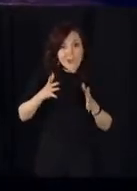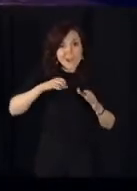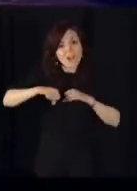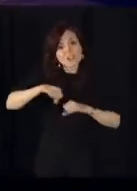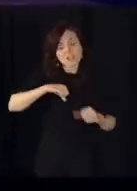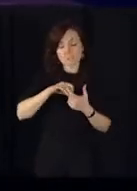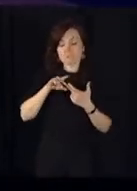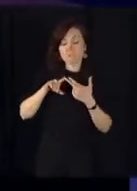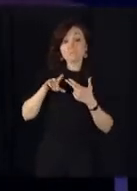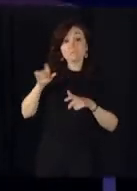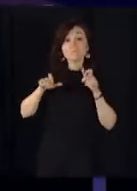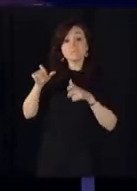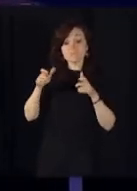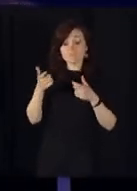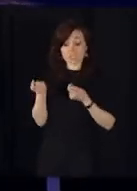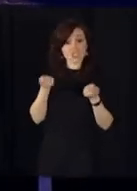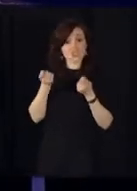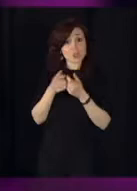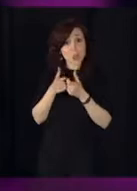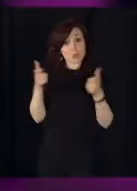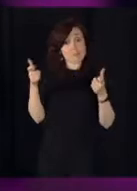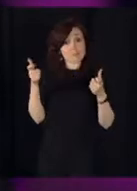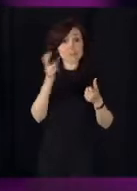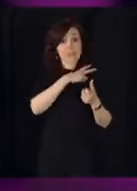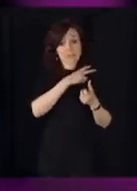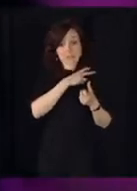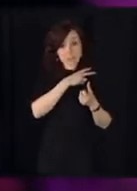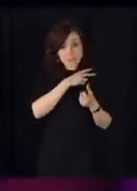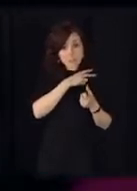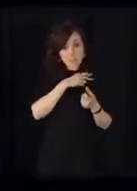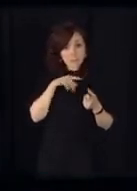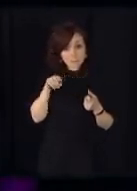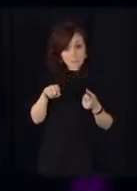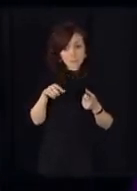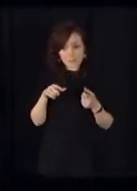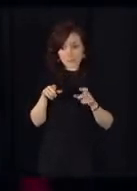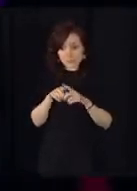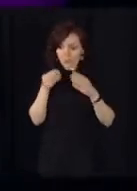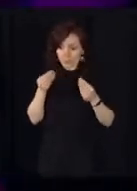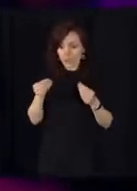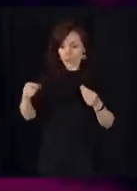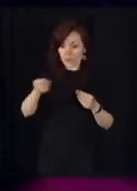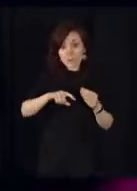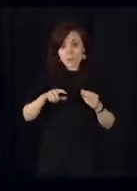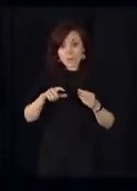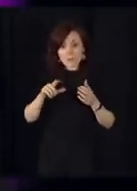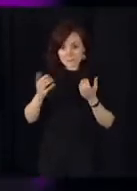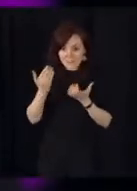dirigeante d'entreprise ou un dirigeant d'entreprise et vous contribuez au bien-être des collaborateurs et à révéler leurs